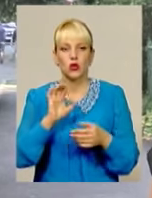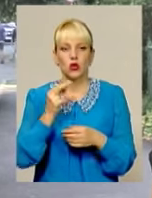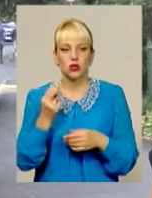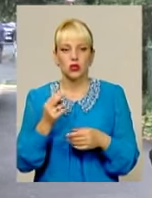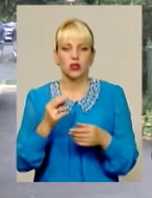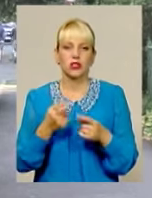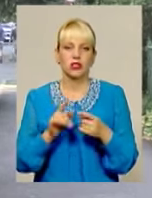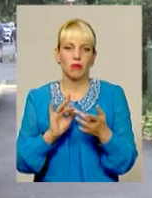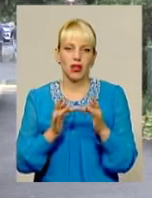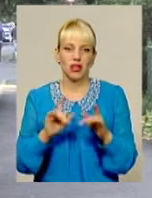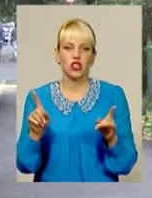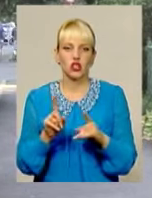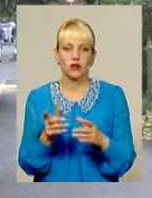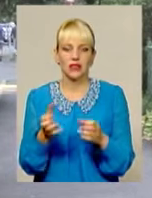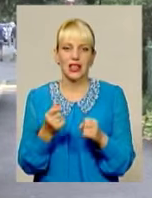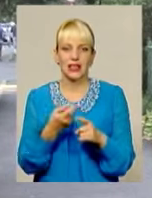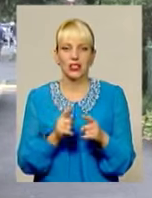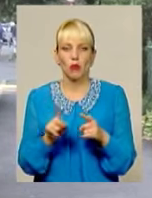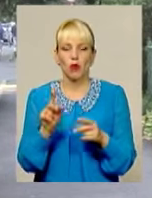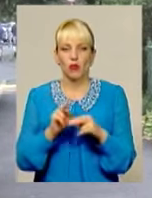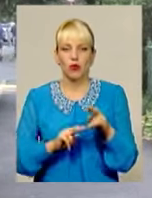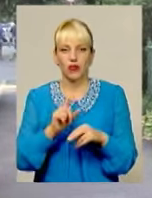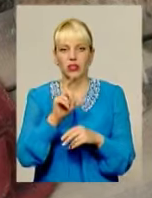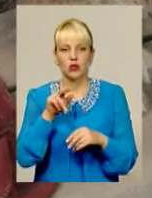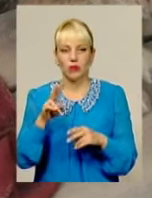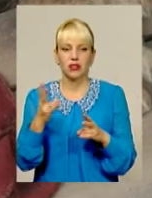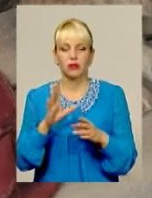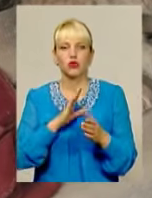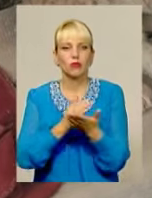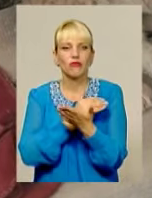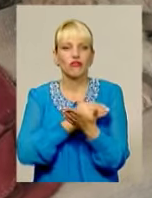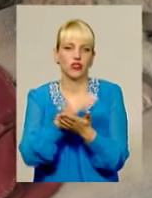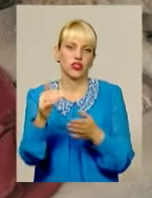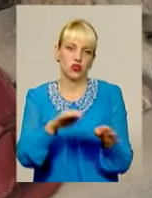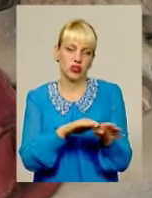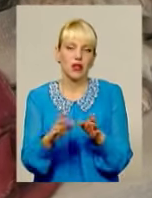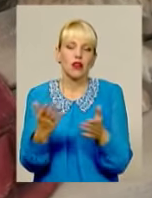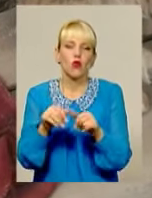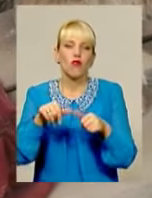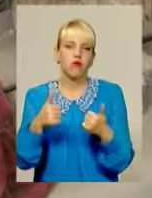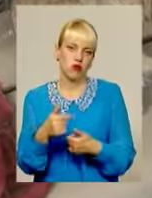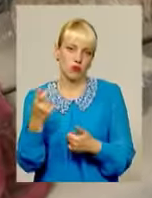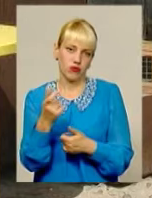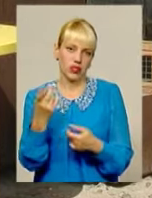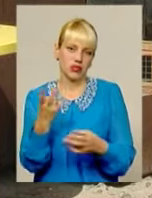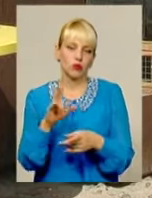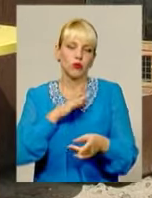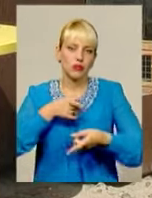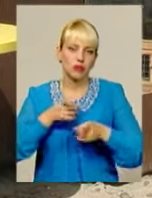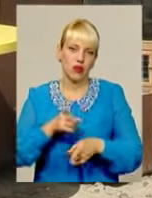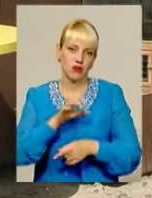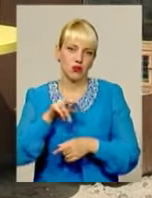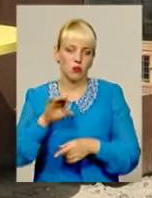Тобто зараз взятися за те, щоб побудувати зоопарк, це має бути зоопарк найвищого рівня». Отже, якої форми власності має бути справжній зоопарк,